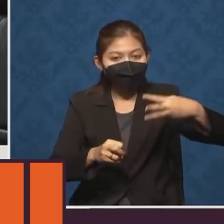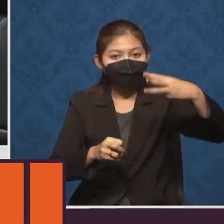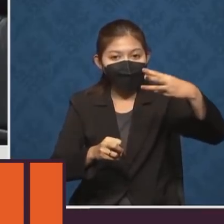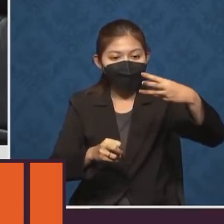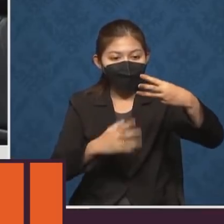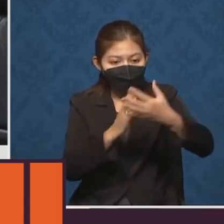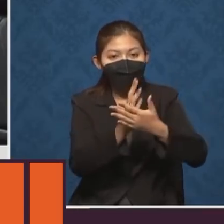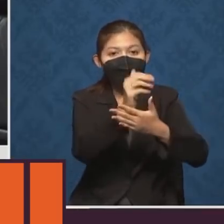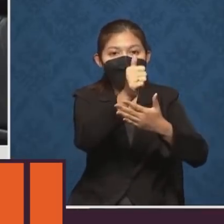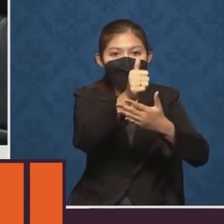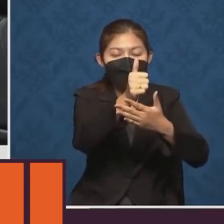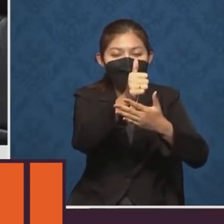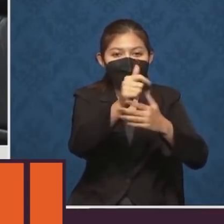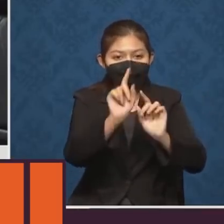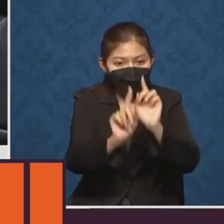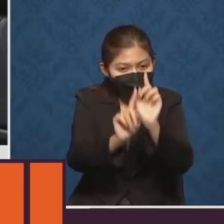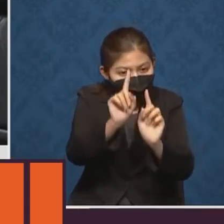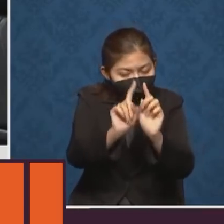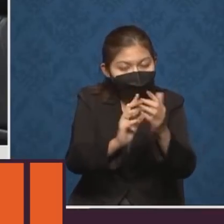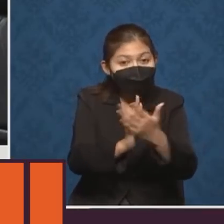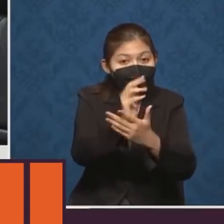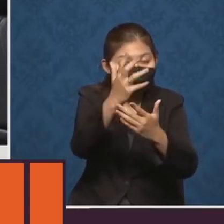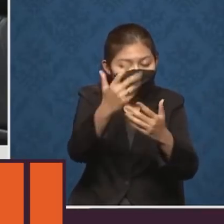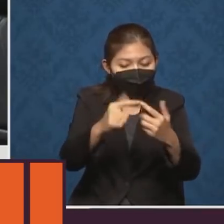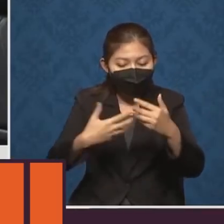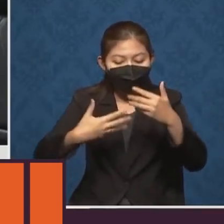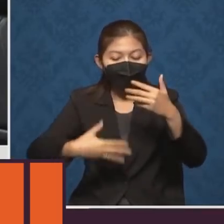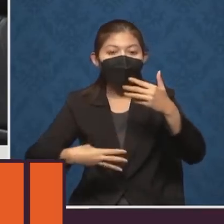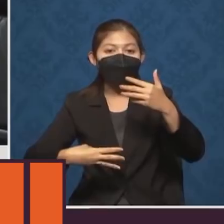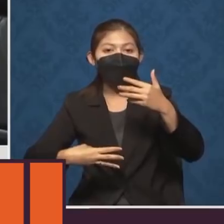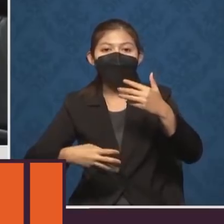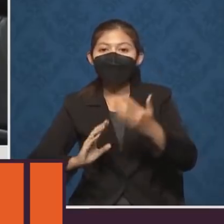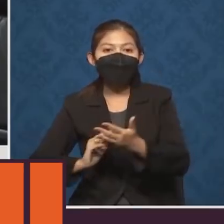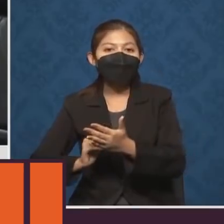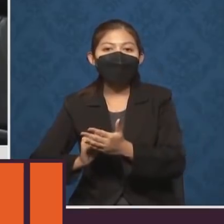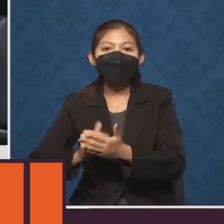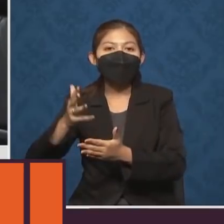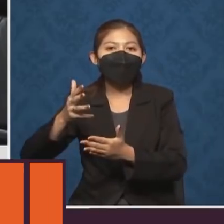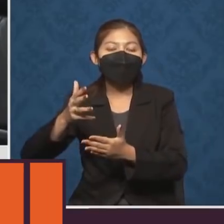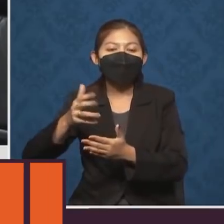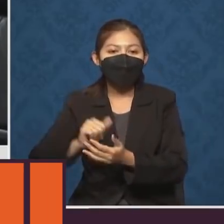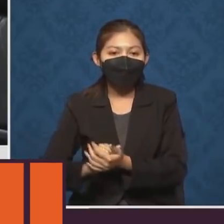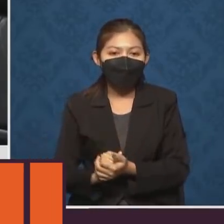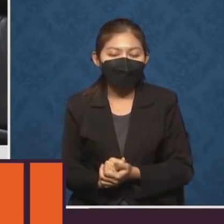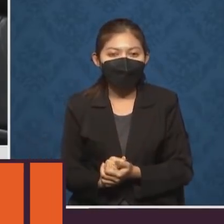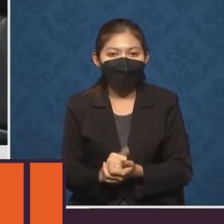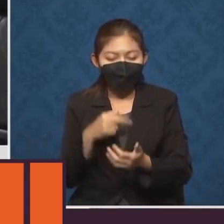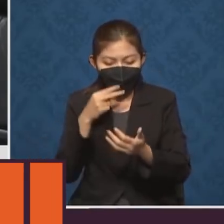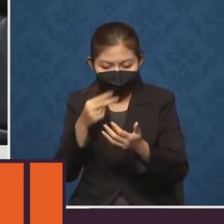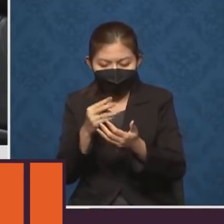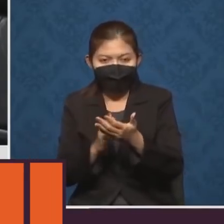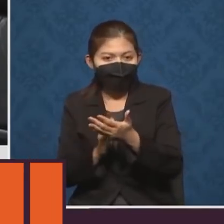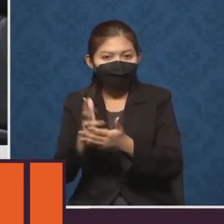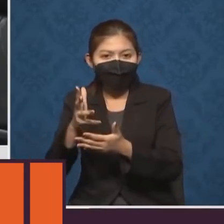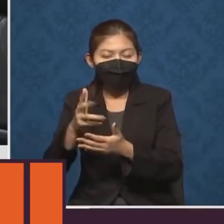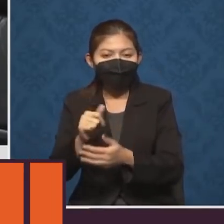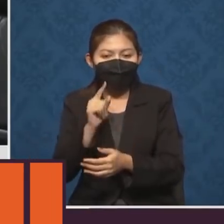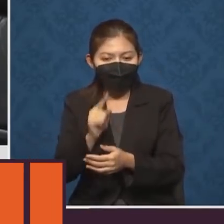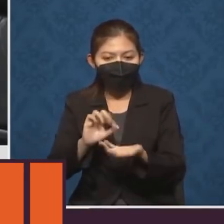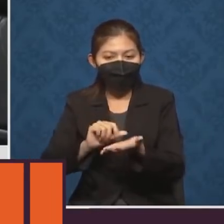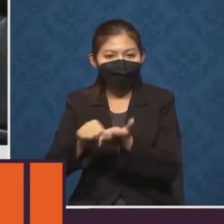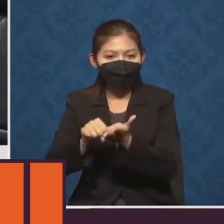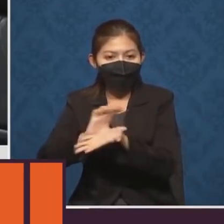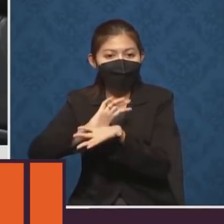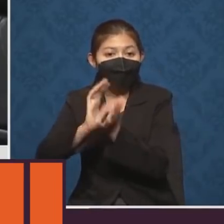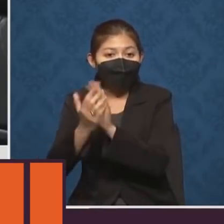นะครับผลการประเมินอีกครึ่งนึงครับไม่ผ่านเพราะผมไปดูเขาก็ครึ่งนึงเนี่ยที่ใช้คำว่าต้องปรับ